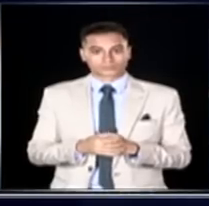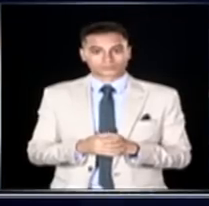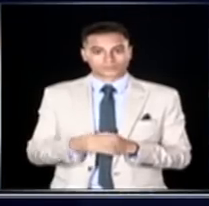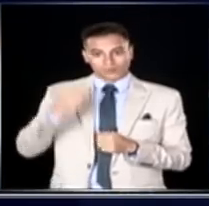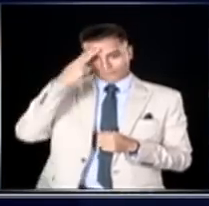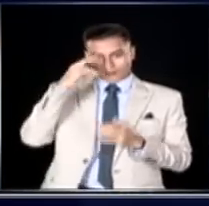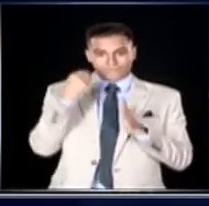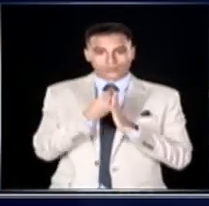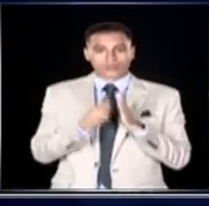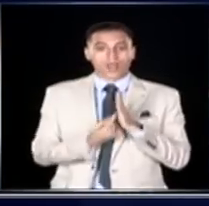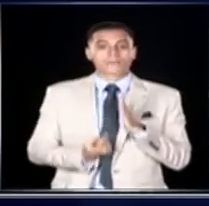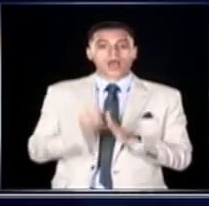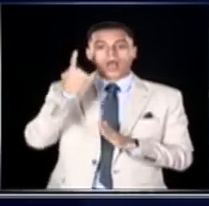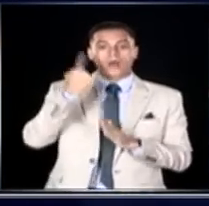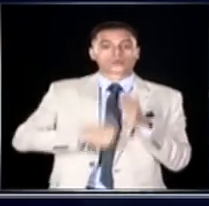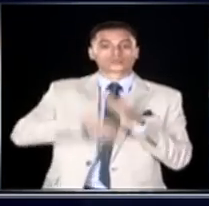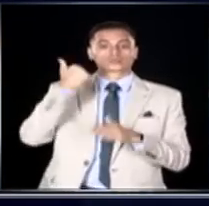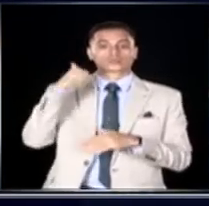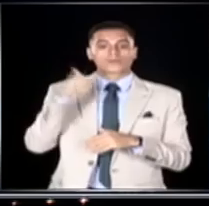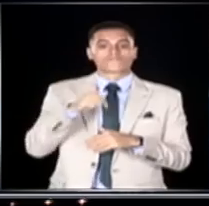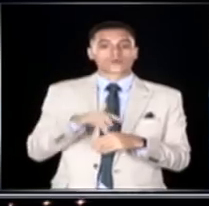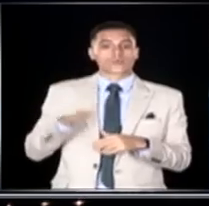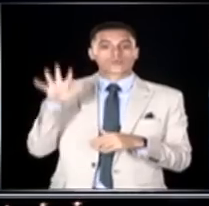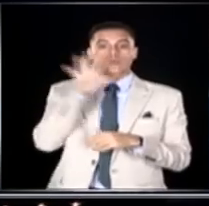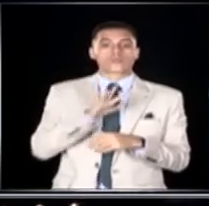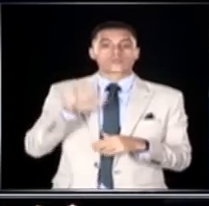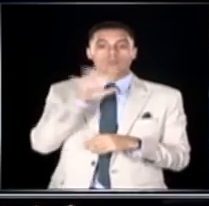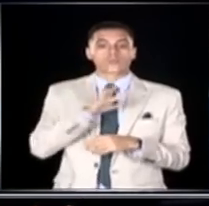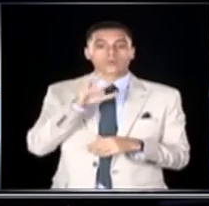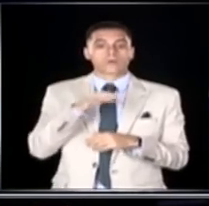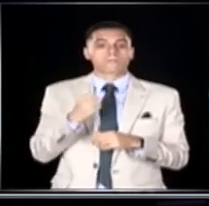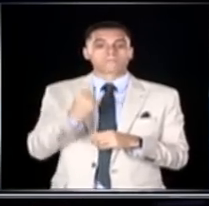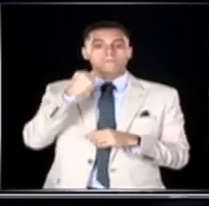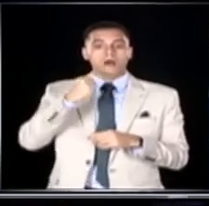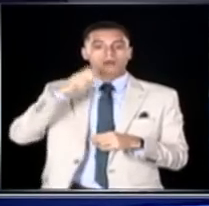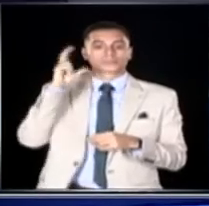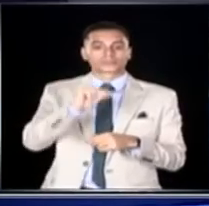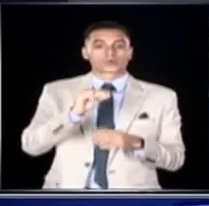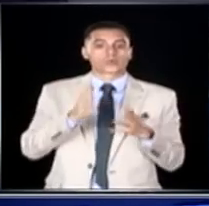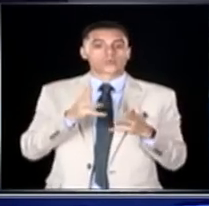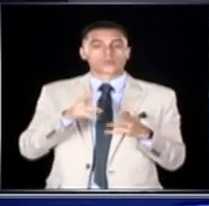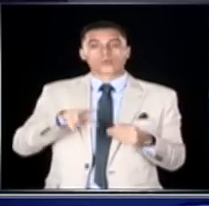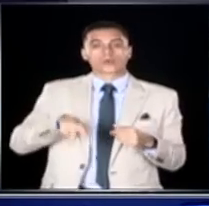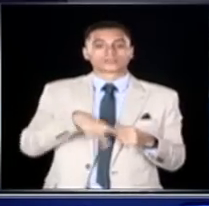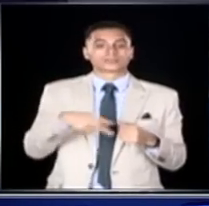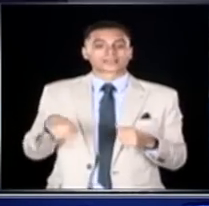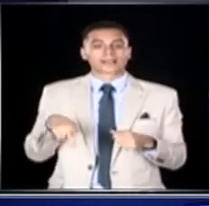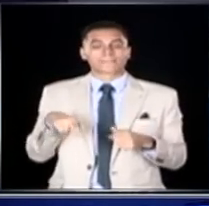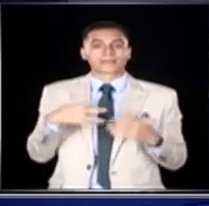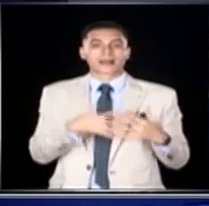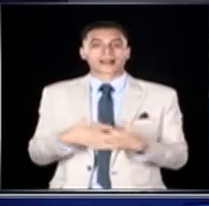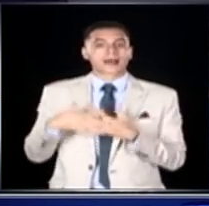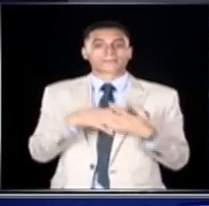ما هو أول منتخب يفوز بالبطولة الأوروبية لكرة